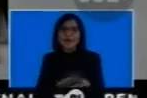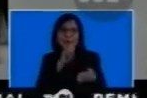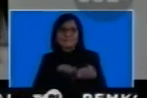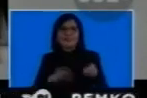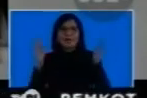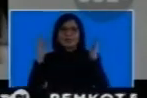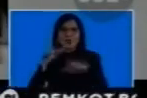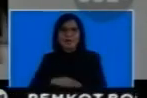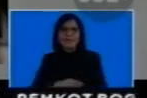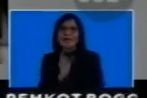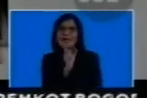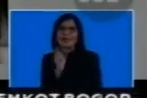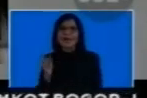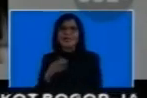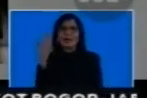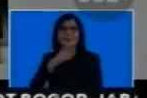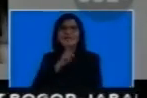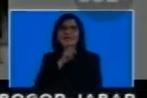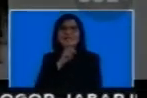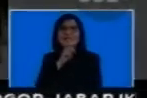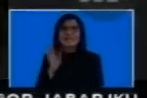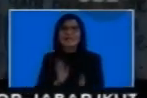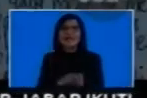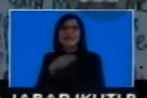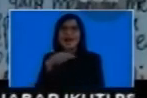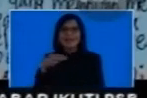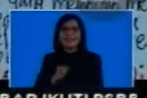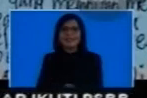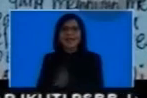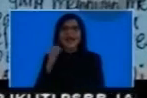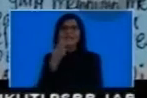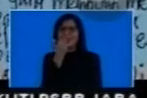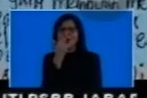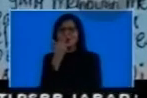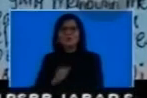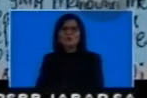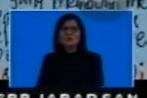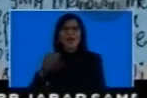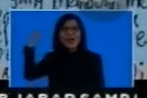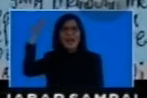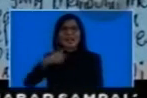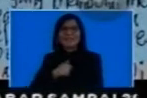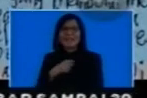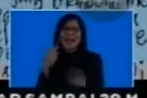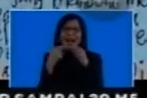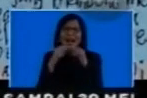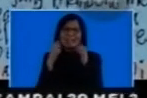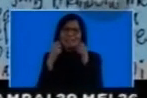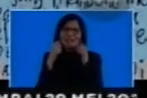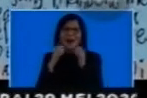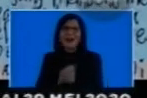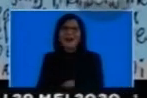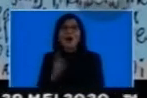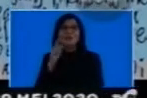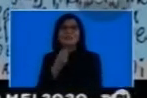dan kosakata bahasa Inggris beserta artinya. Ada yang lucu yang membuat mereka tertawa ketika saya melafalkan